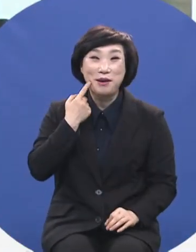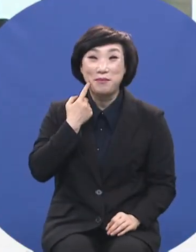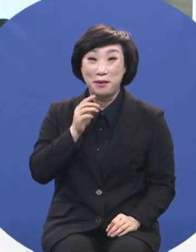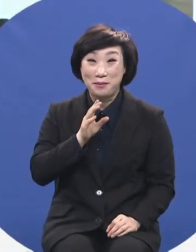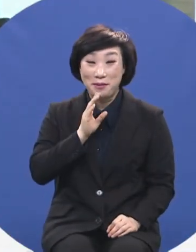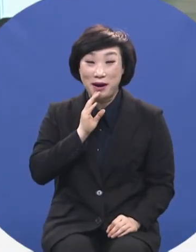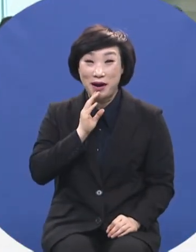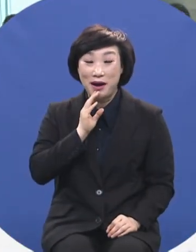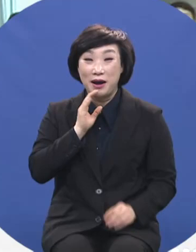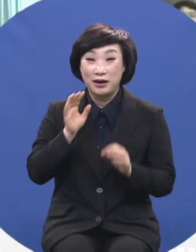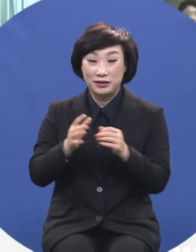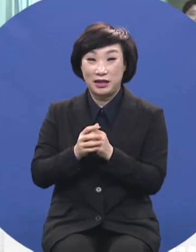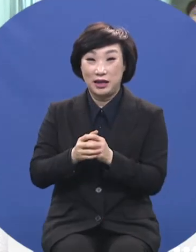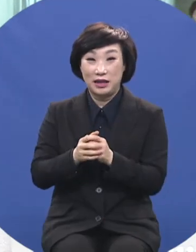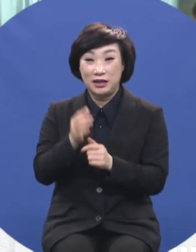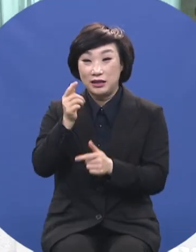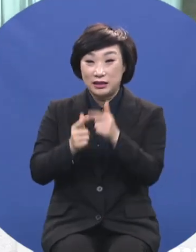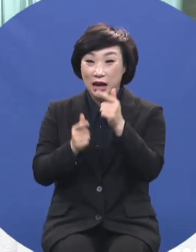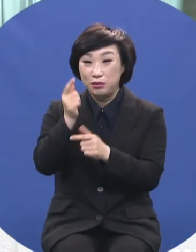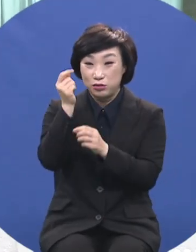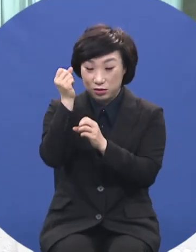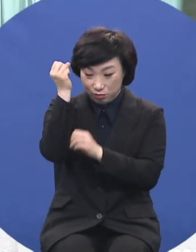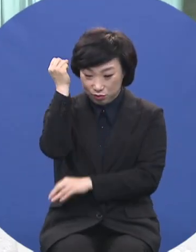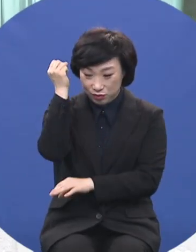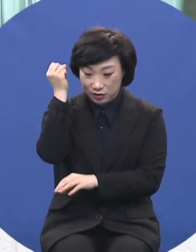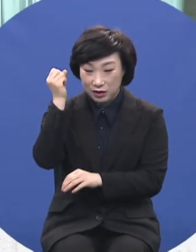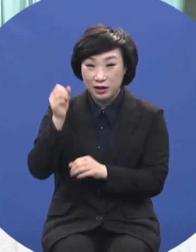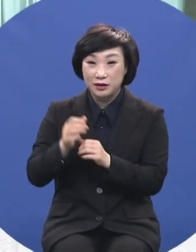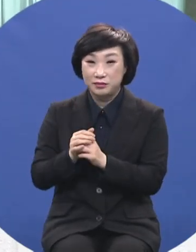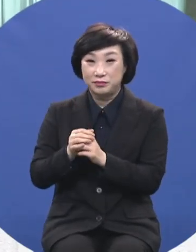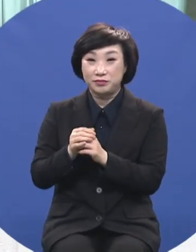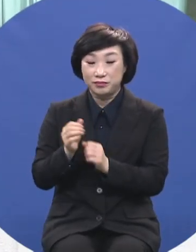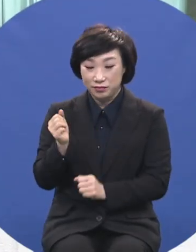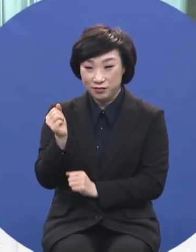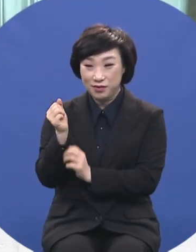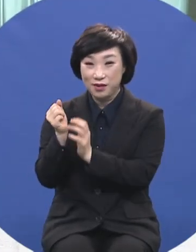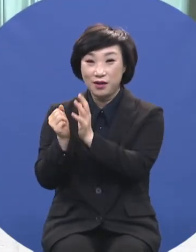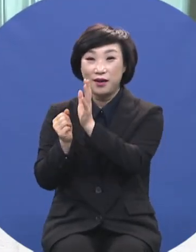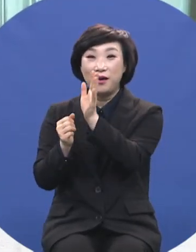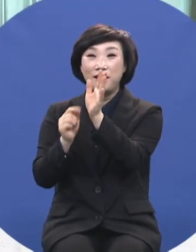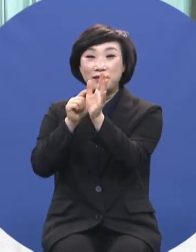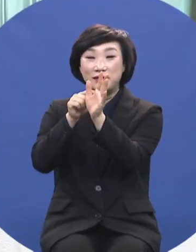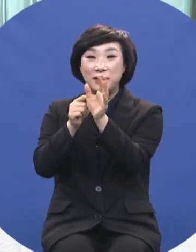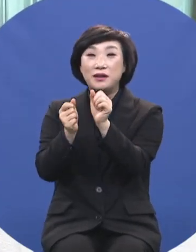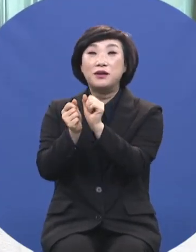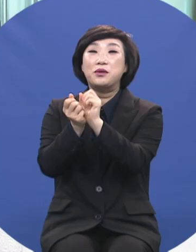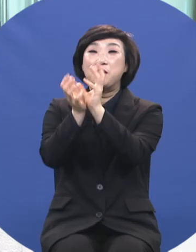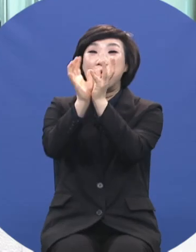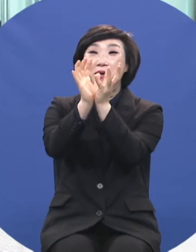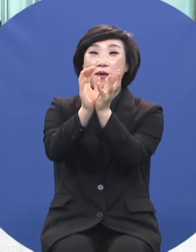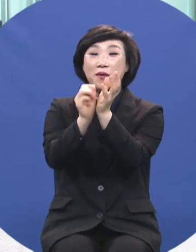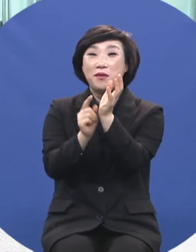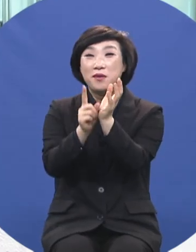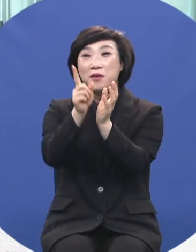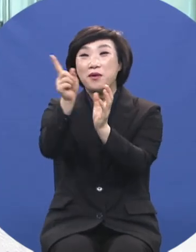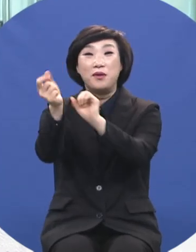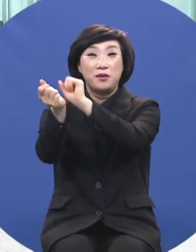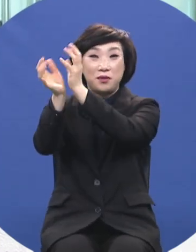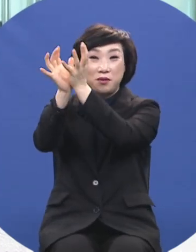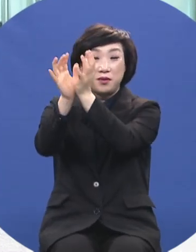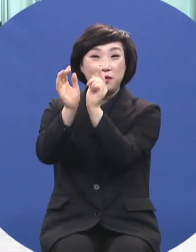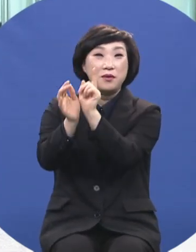그런데 나무에서 가지가 분리되면 꽃이 펴요. 이 다음 것도 분리되면 꽃이 펴요. 이 다음 것도 분리되면 꽃이